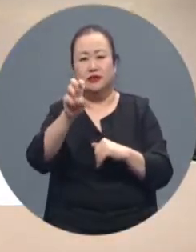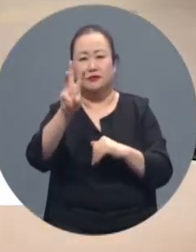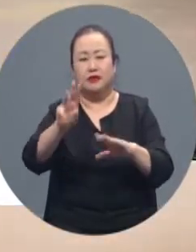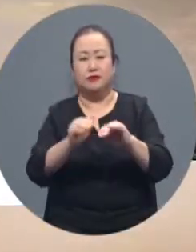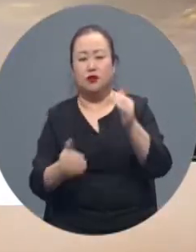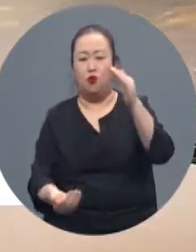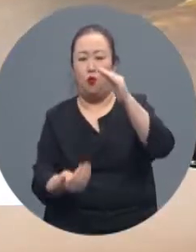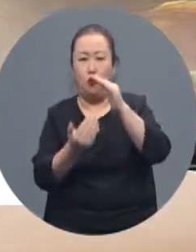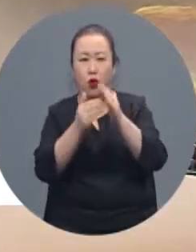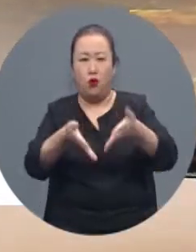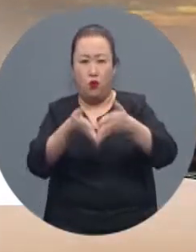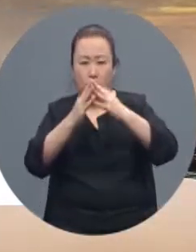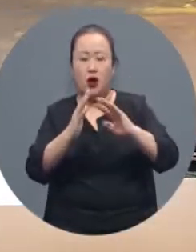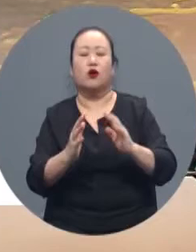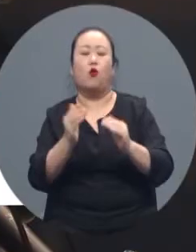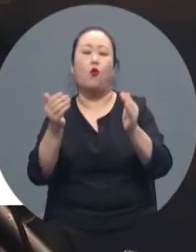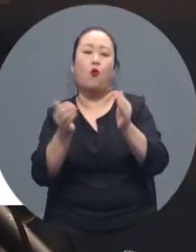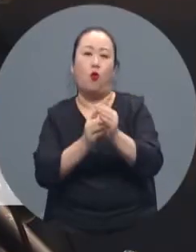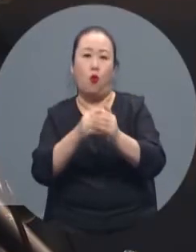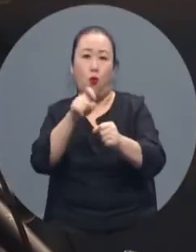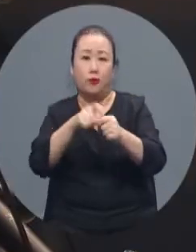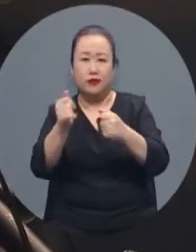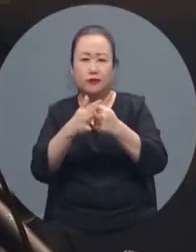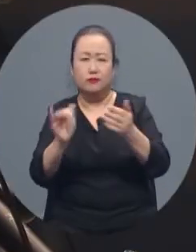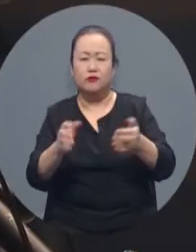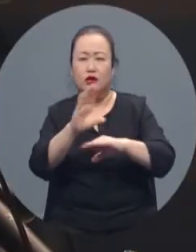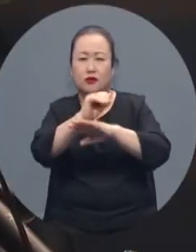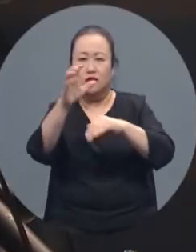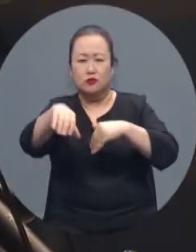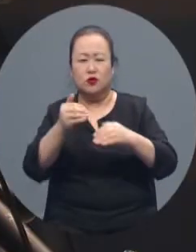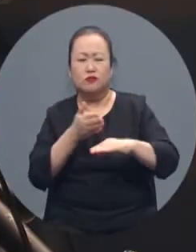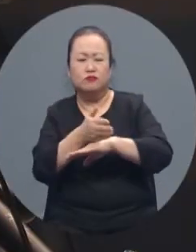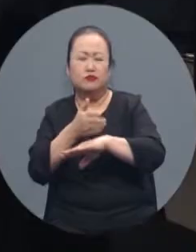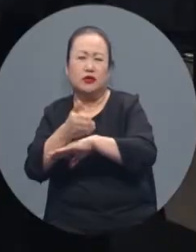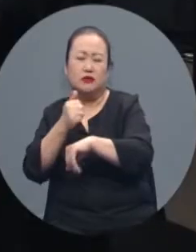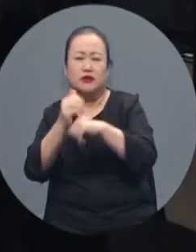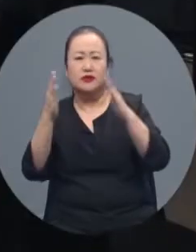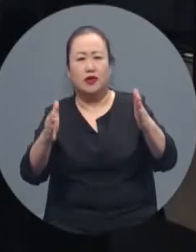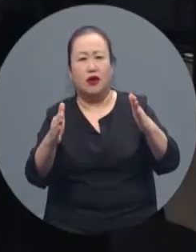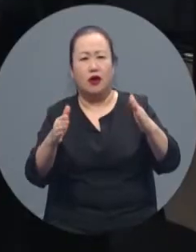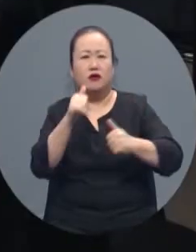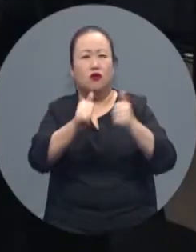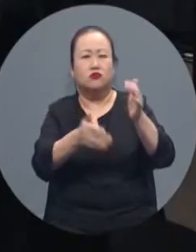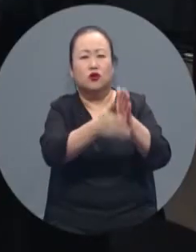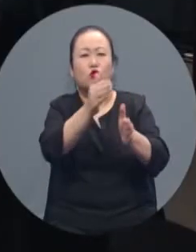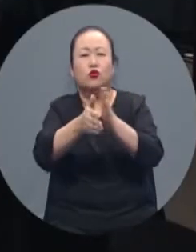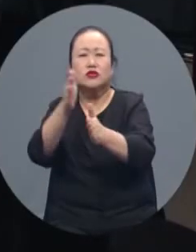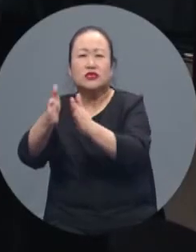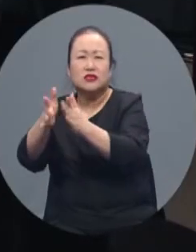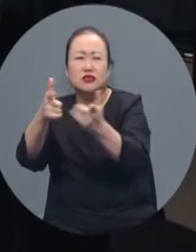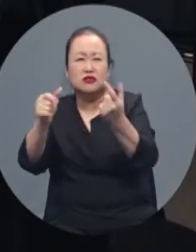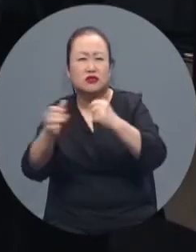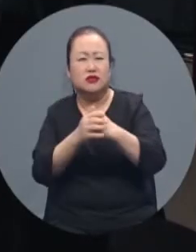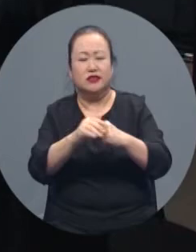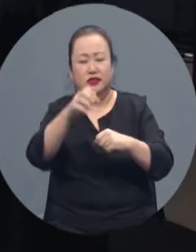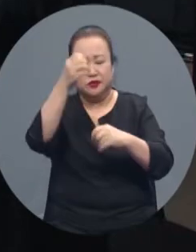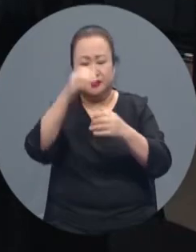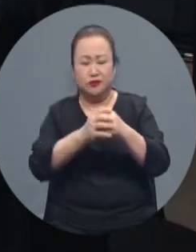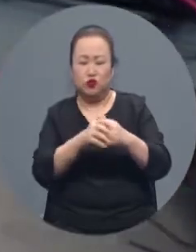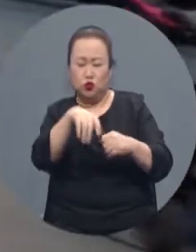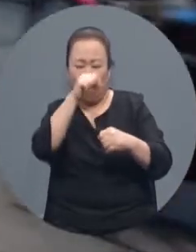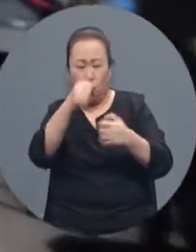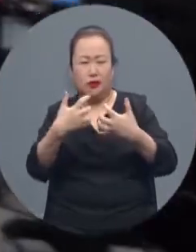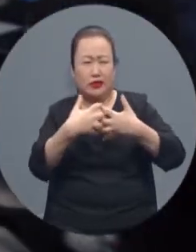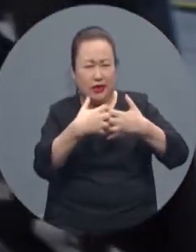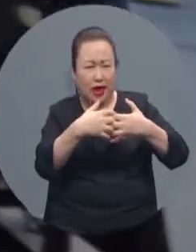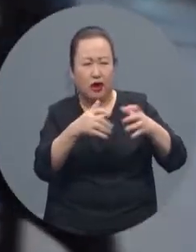2023년 완공을 목표로 했지만 부산 촬영소 건립이 지연되는 사이 경쟁 도시들은 잇따라 최신 장비를 갖춘